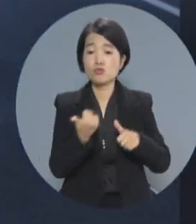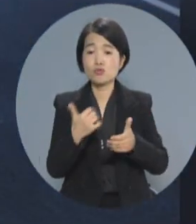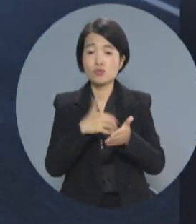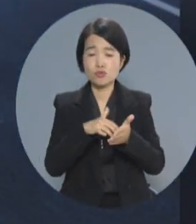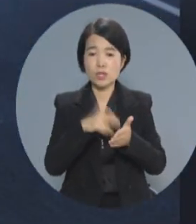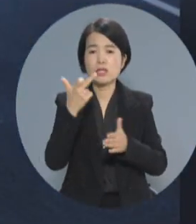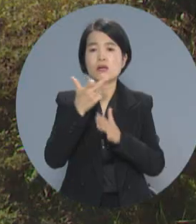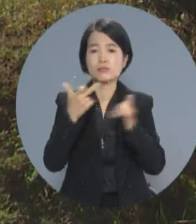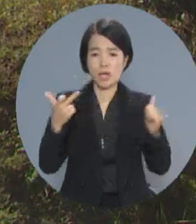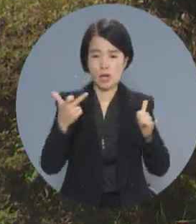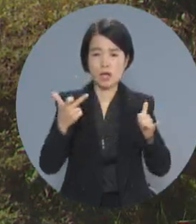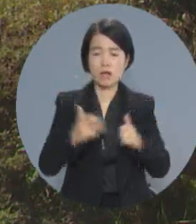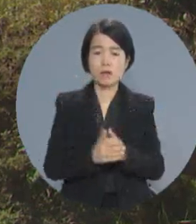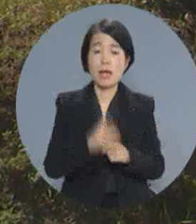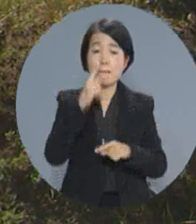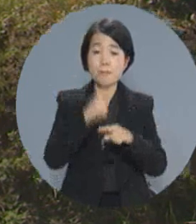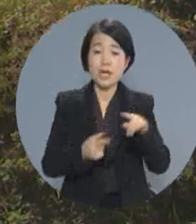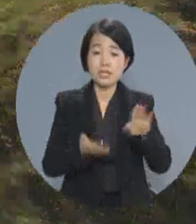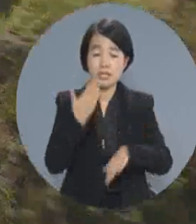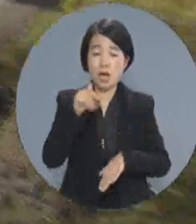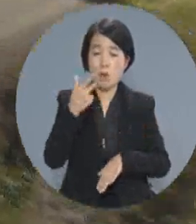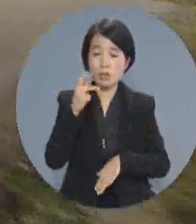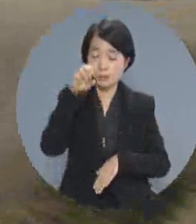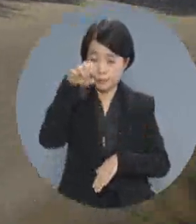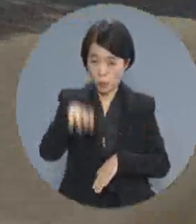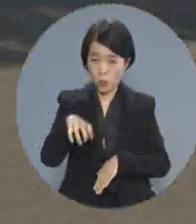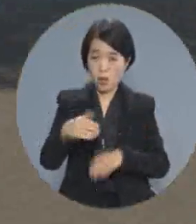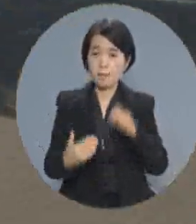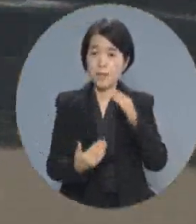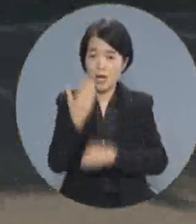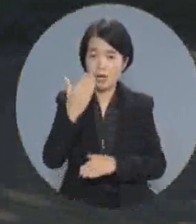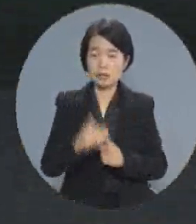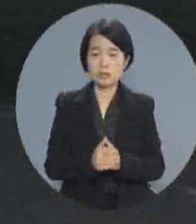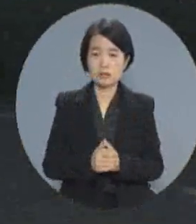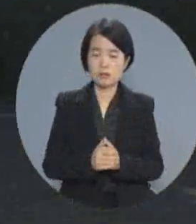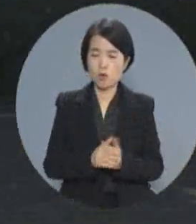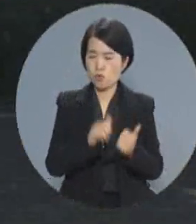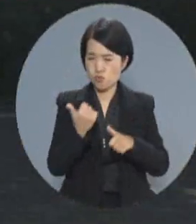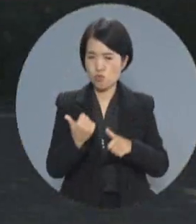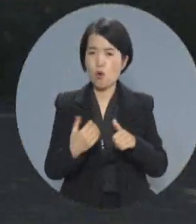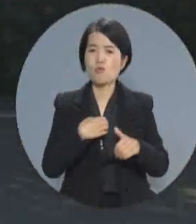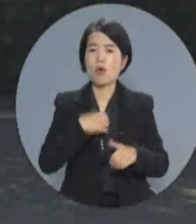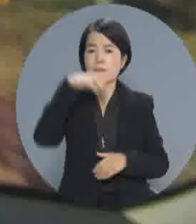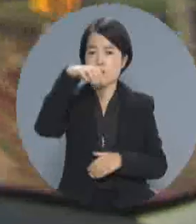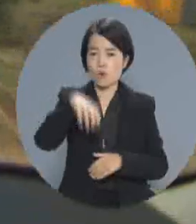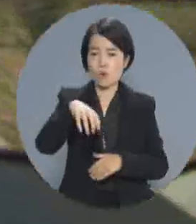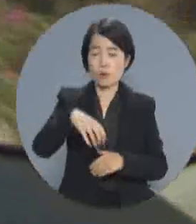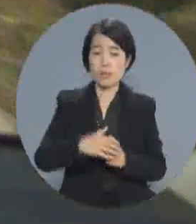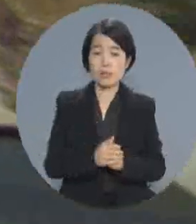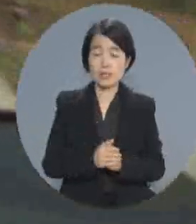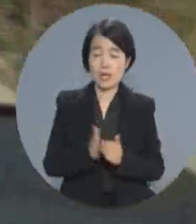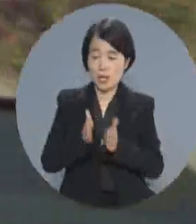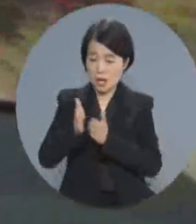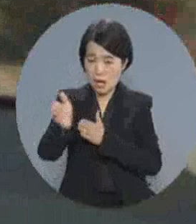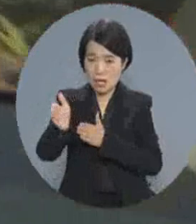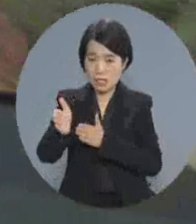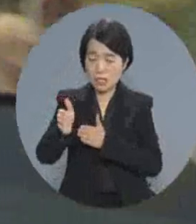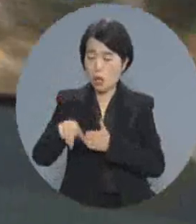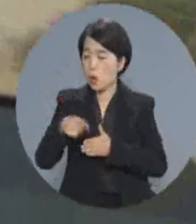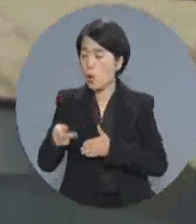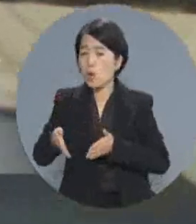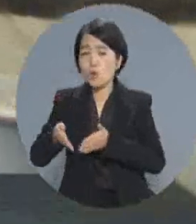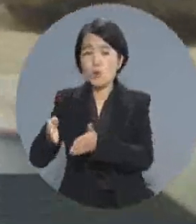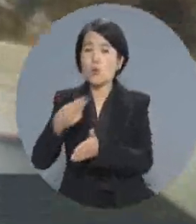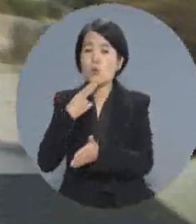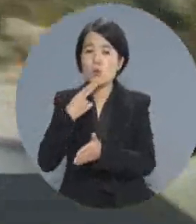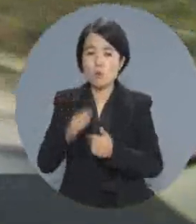사망자는 17명. 절반 이상이 고금면에서 발생하는 등 사망사고 위험 구간입니다. 가드레일이나 갓길도 찾아보기